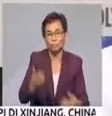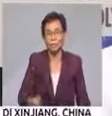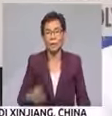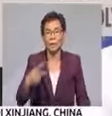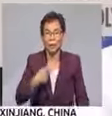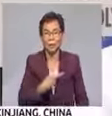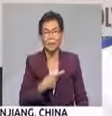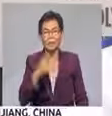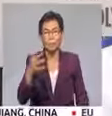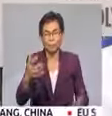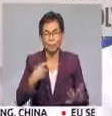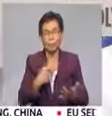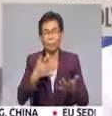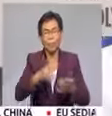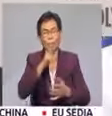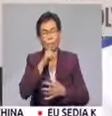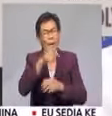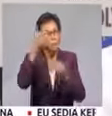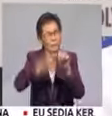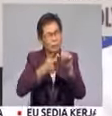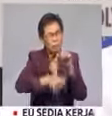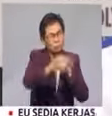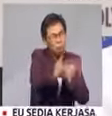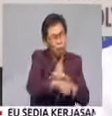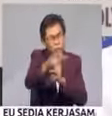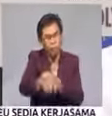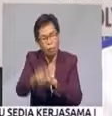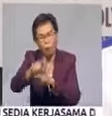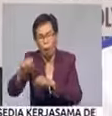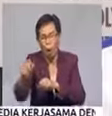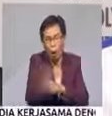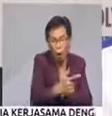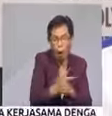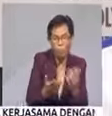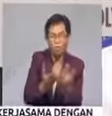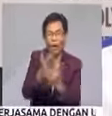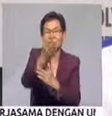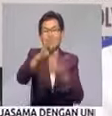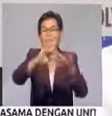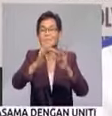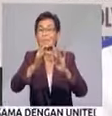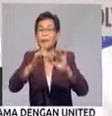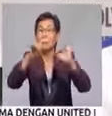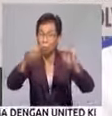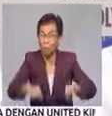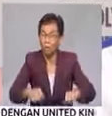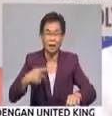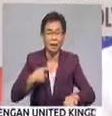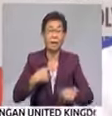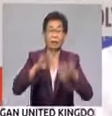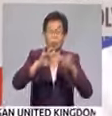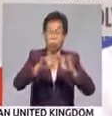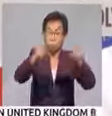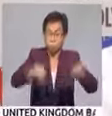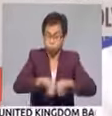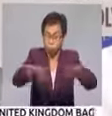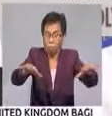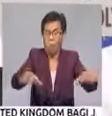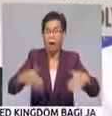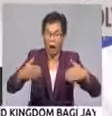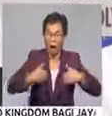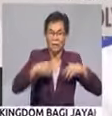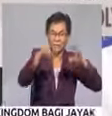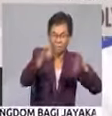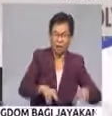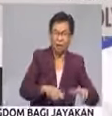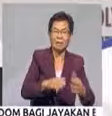Kita kena pastikan bahawa setiap rakyat mempunyai akses kepada internet. Kita tak mahu keadaan di mana satu kalangan rakyat ada akses dan